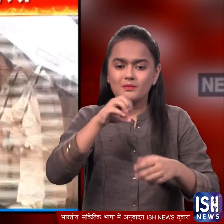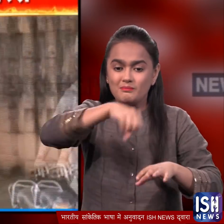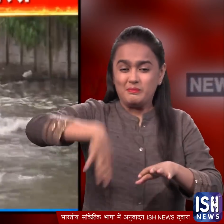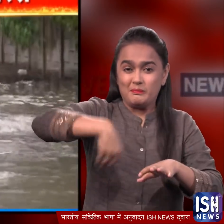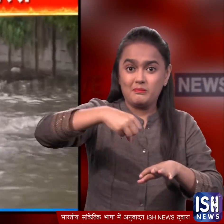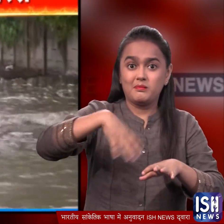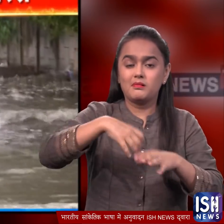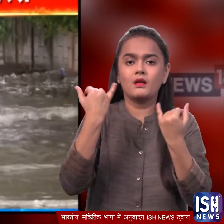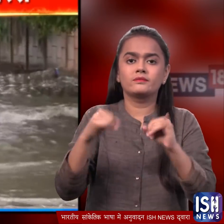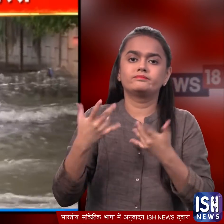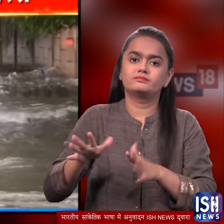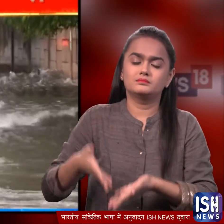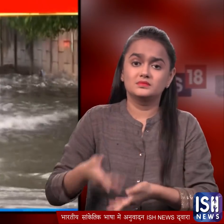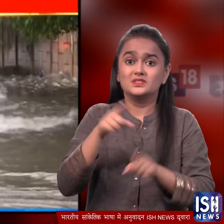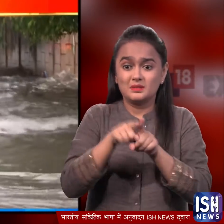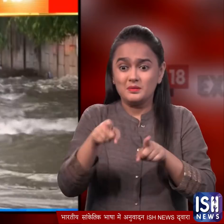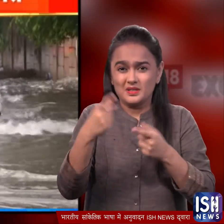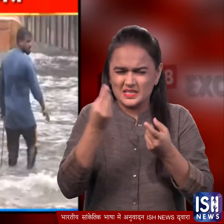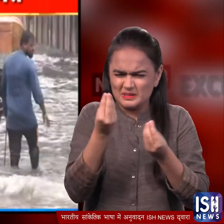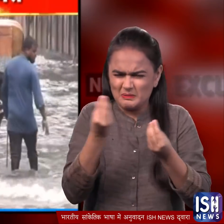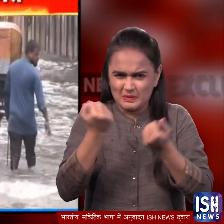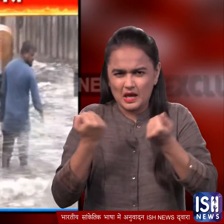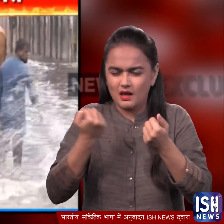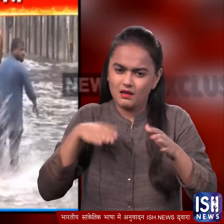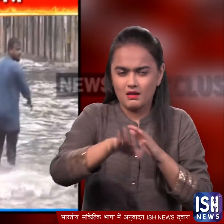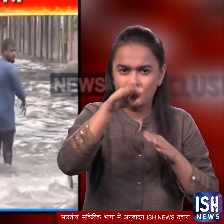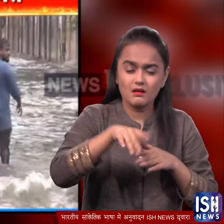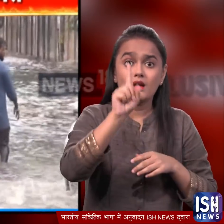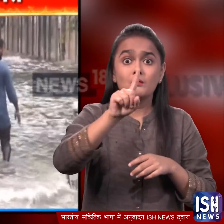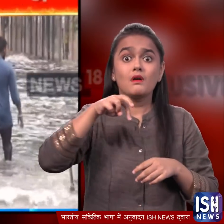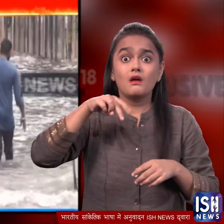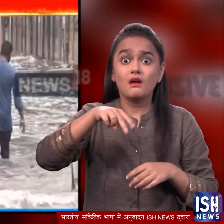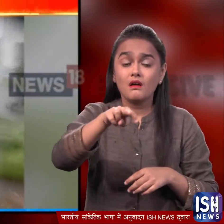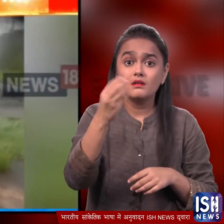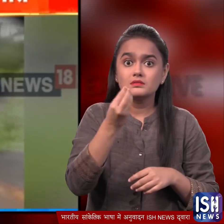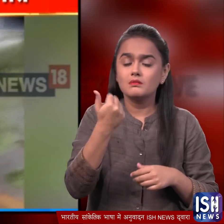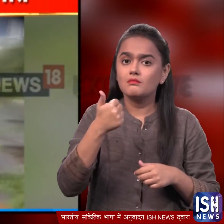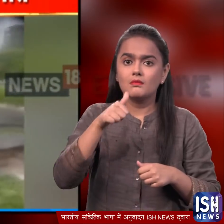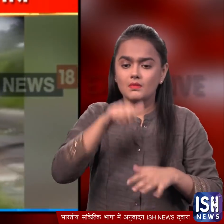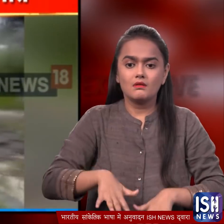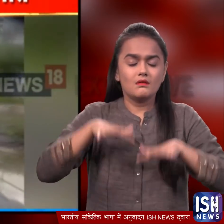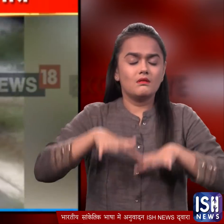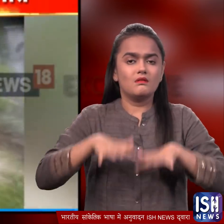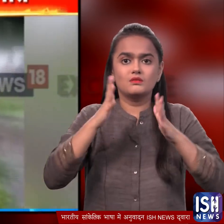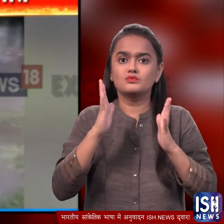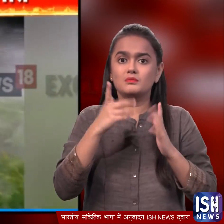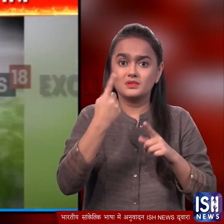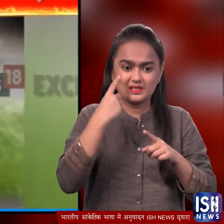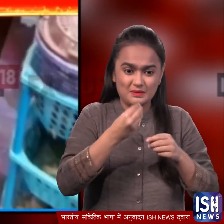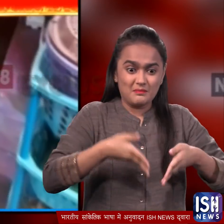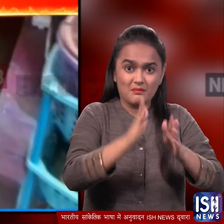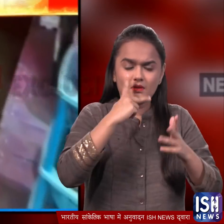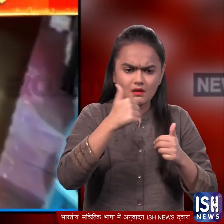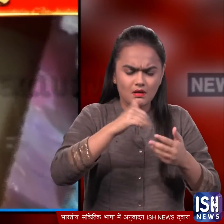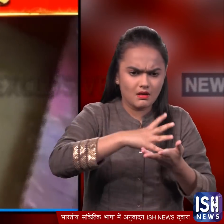डूब जा रहा है। इन हालात में गाड़ियां तो किसी तरह पार कर गईं, लेकिन पैदल चलने वालों को काफी दिक्कतें हुई। यही नहीं, कुछ जगहों पर बारिश की वजह से सड़कें धंस